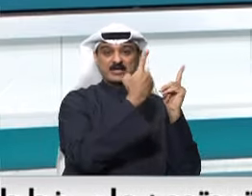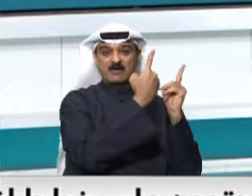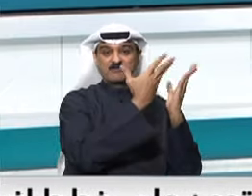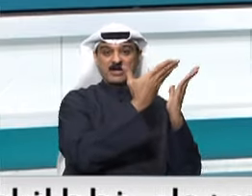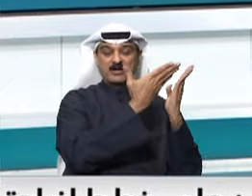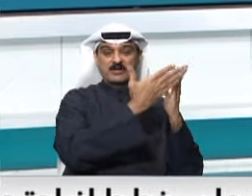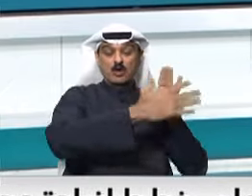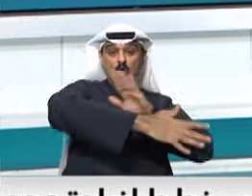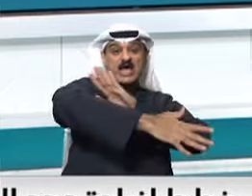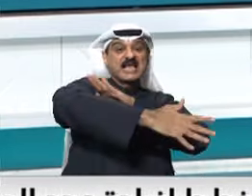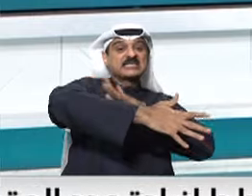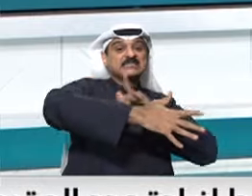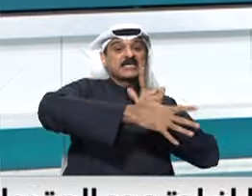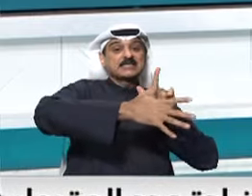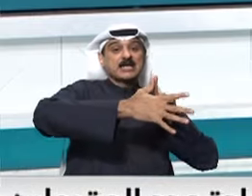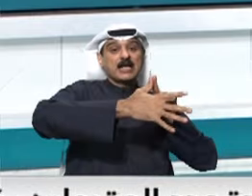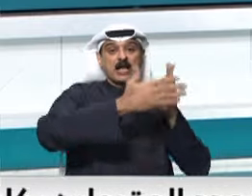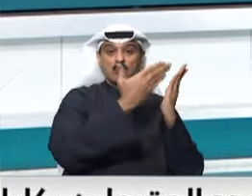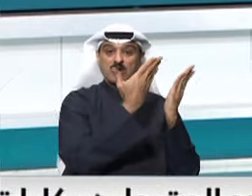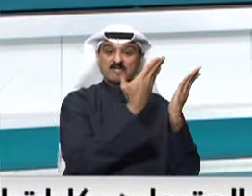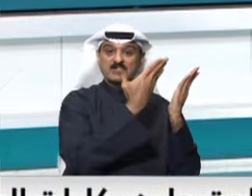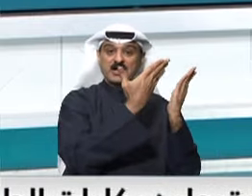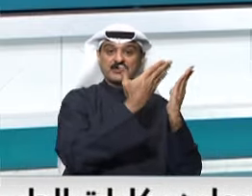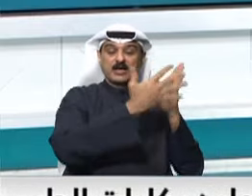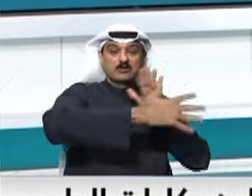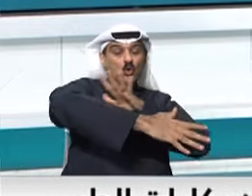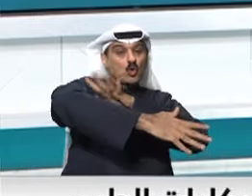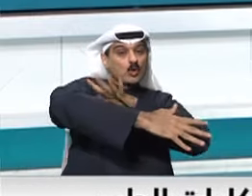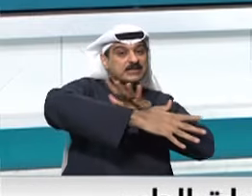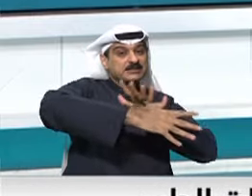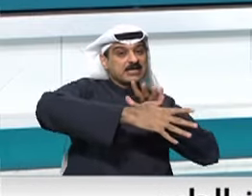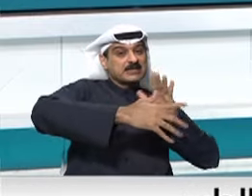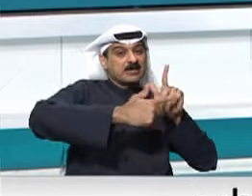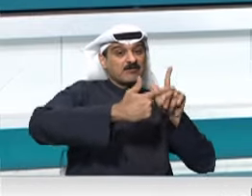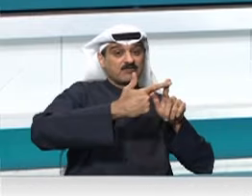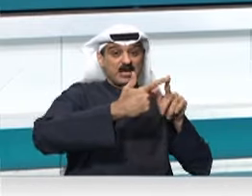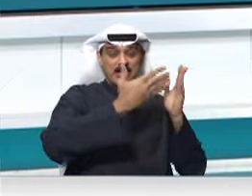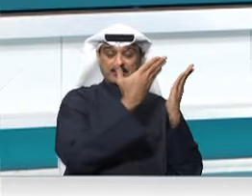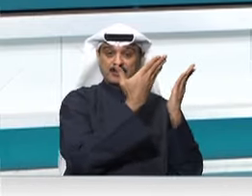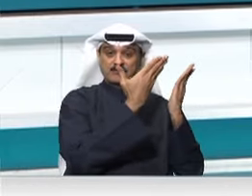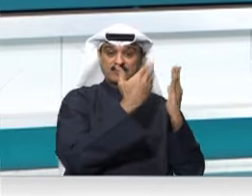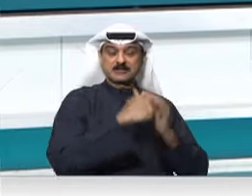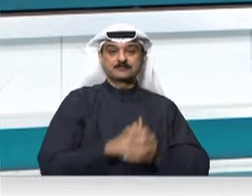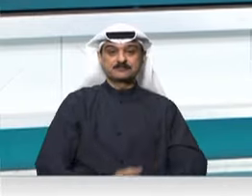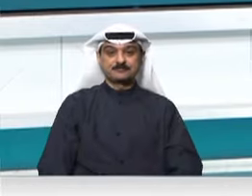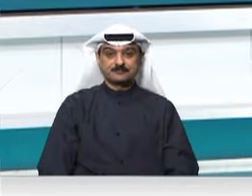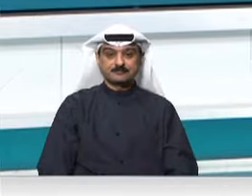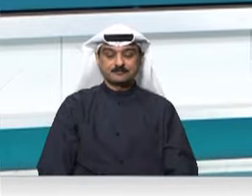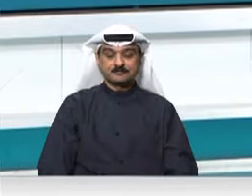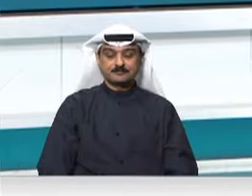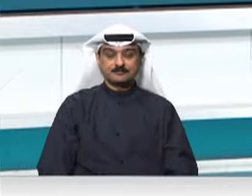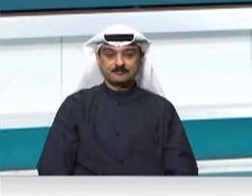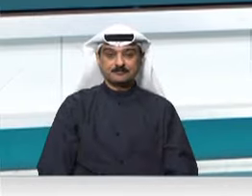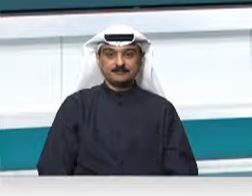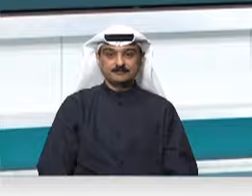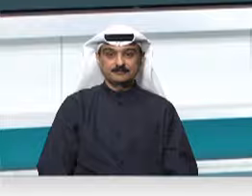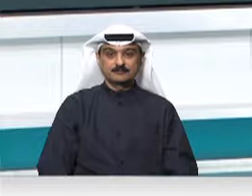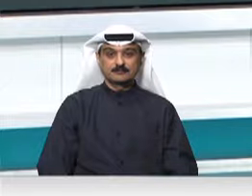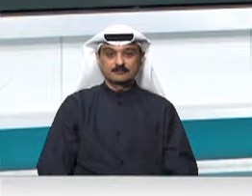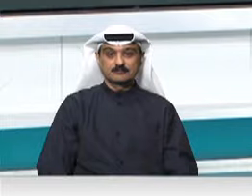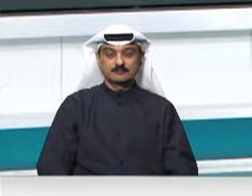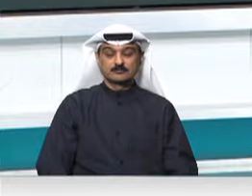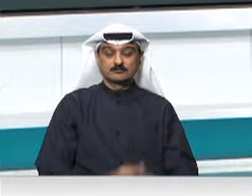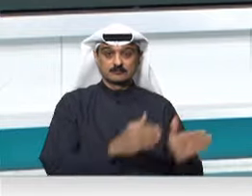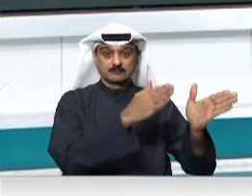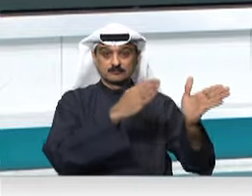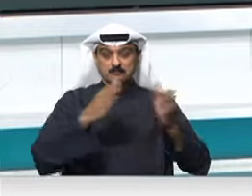دقيقه مساء والجزر الاول الساعه 1240 دقيقه صباحا والجزر الثاني الساعه 1130 دقيقه الظهر